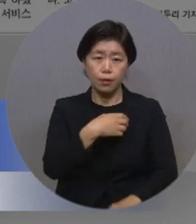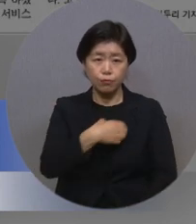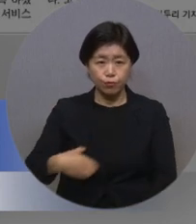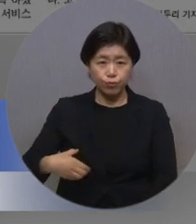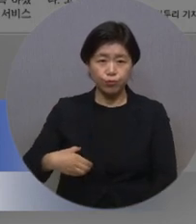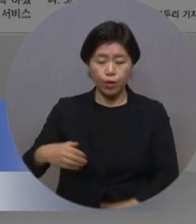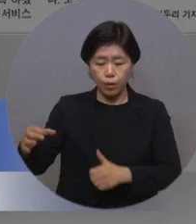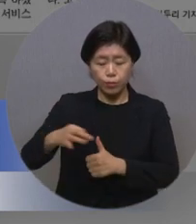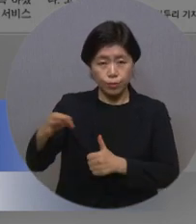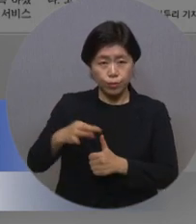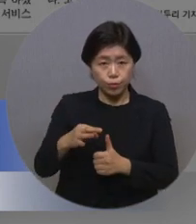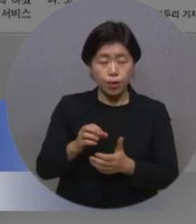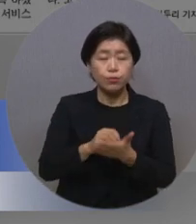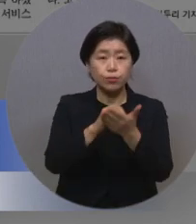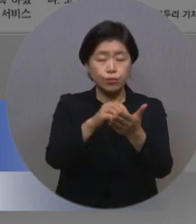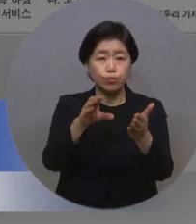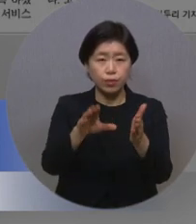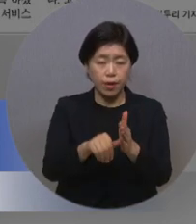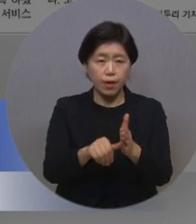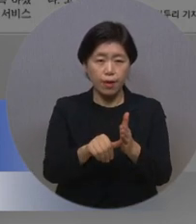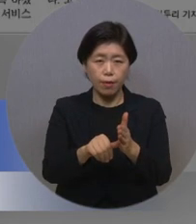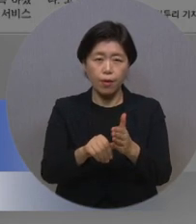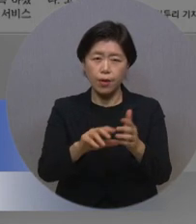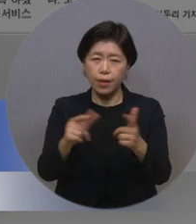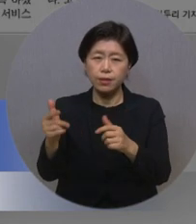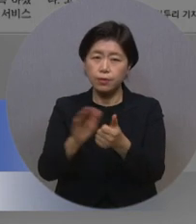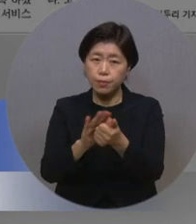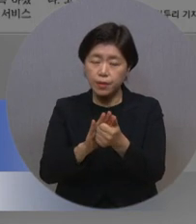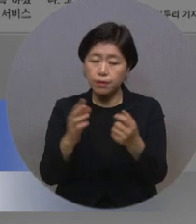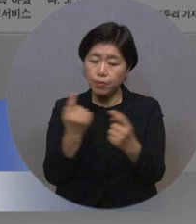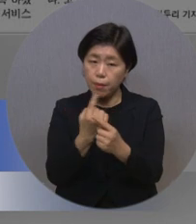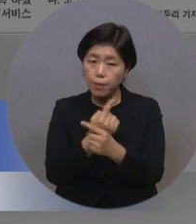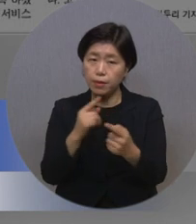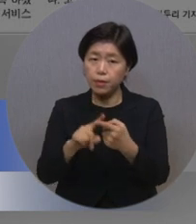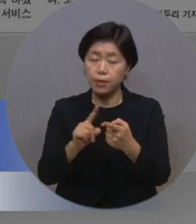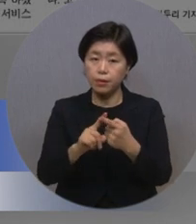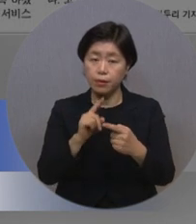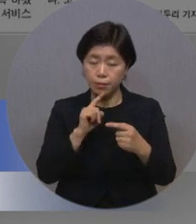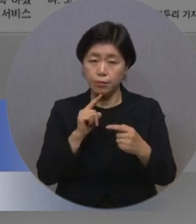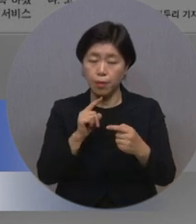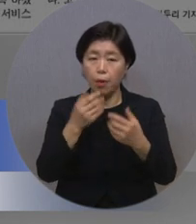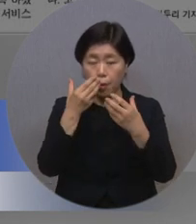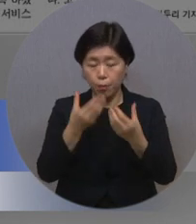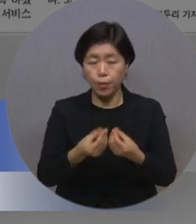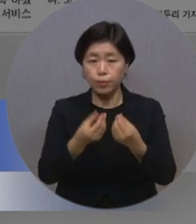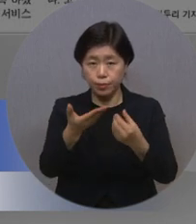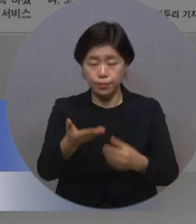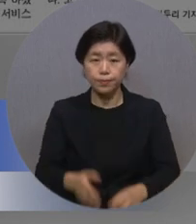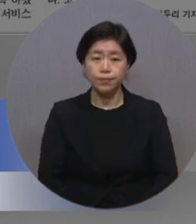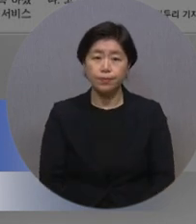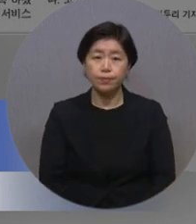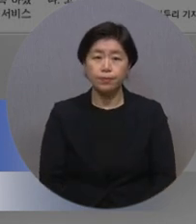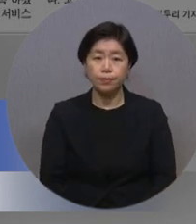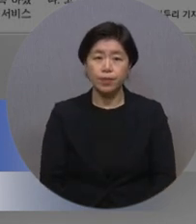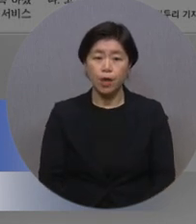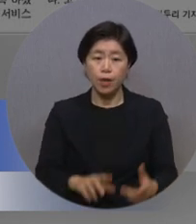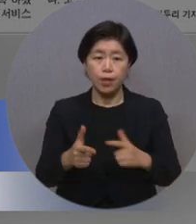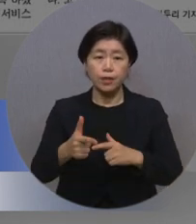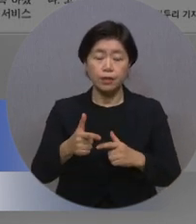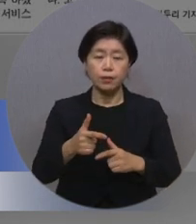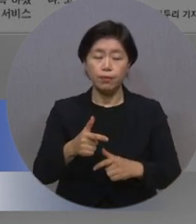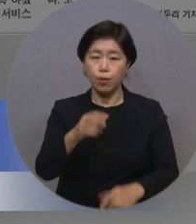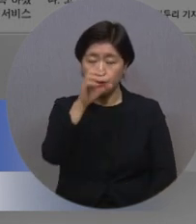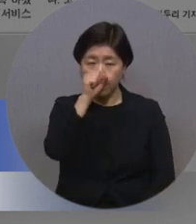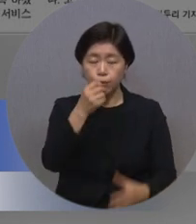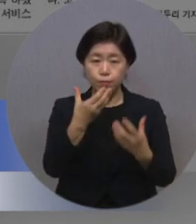동시 신청 의무화 서비스가 선정됐습니다 서울시는 근본의 선정된 우수 사례를 시와 자치 구청으로